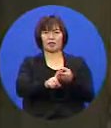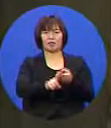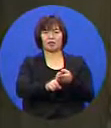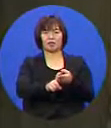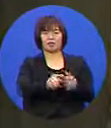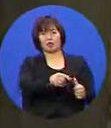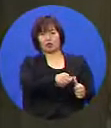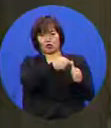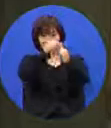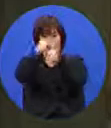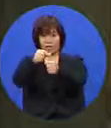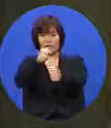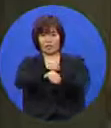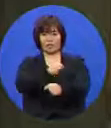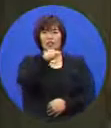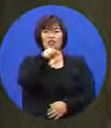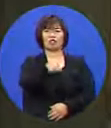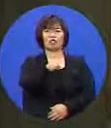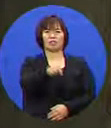구제하는 것이